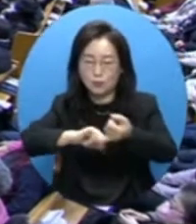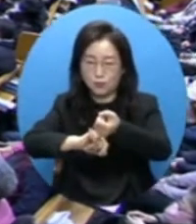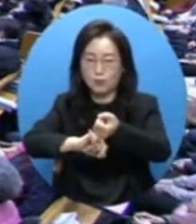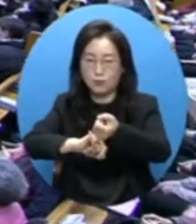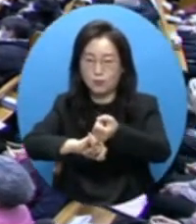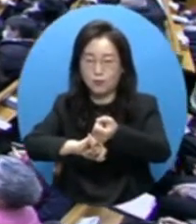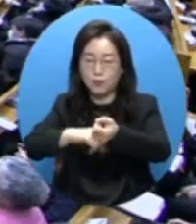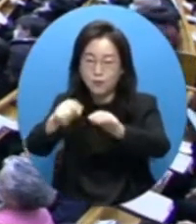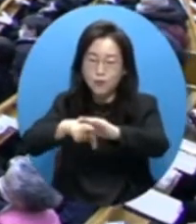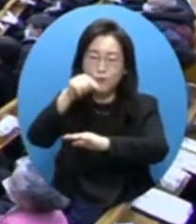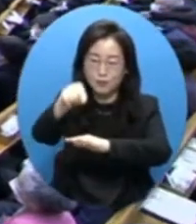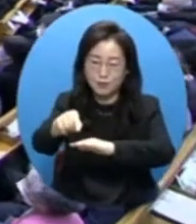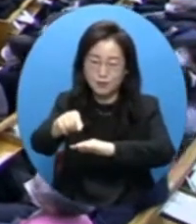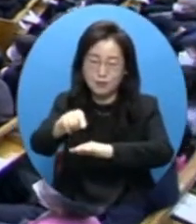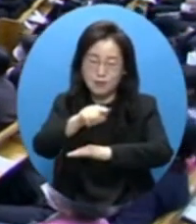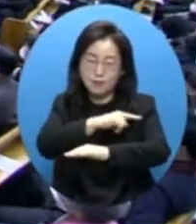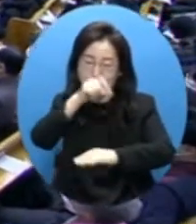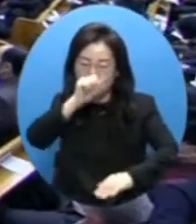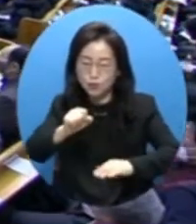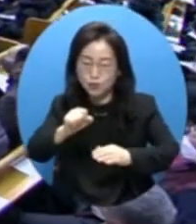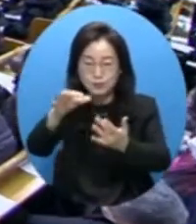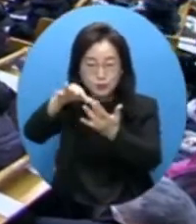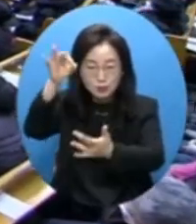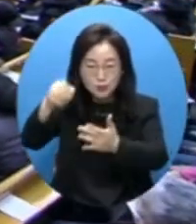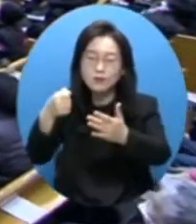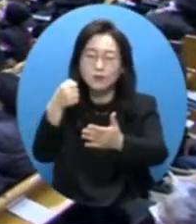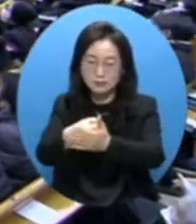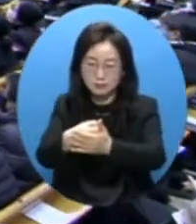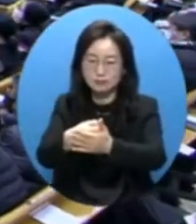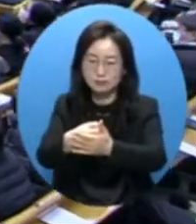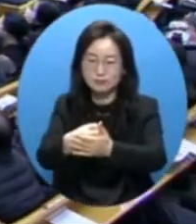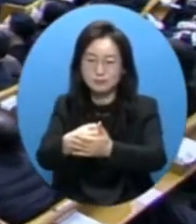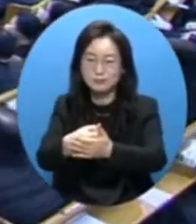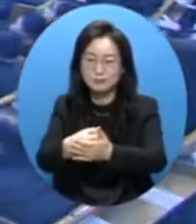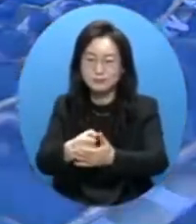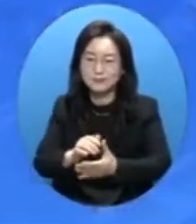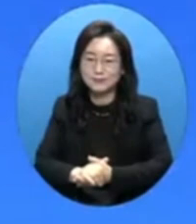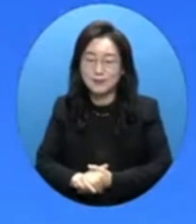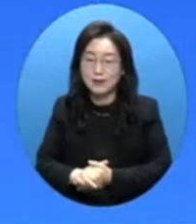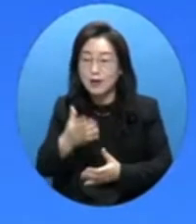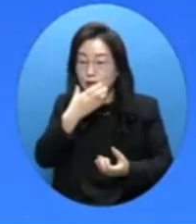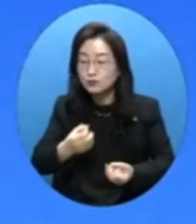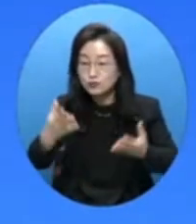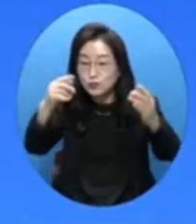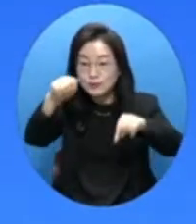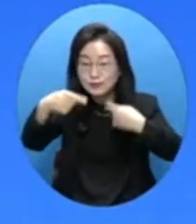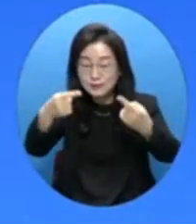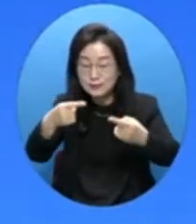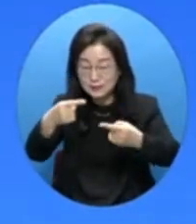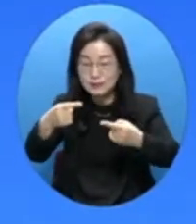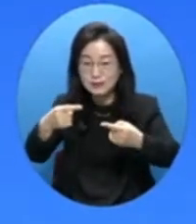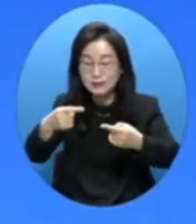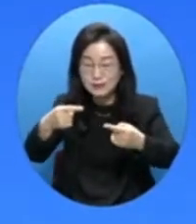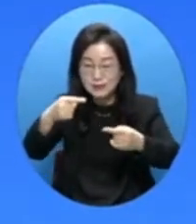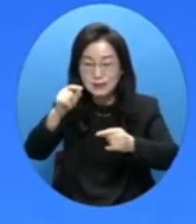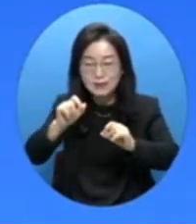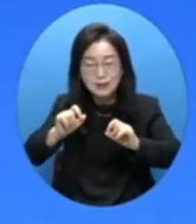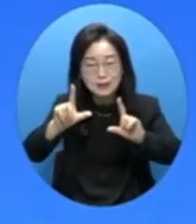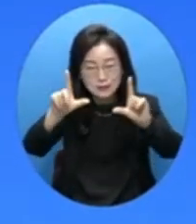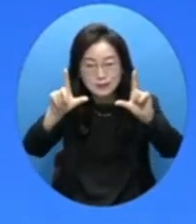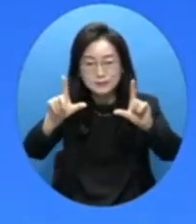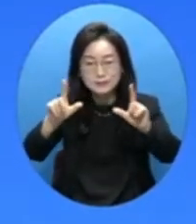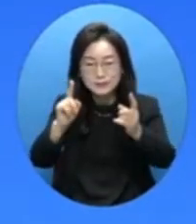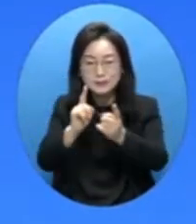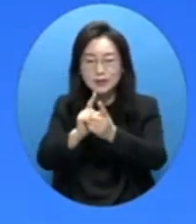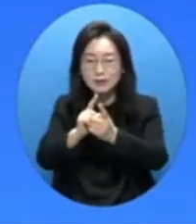그들에게서 최선의 선택이요 결정이었습니다 축복의 제일 맞아 한 해를 지나가면서 우리 모두가